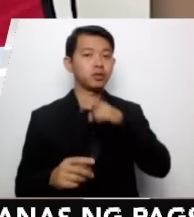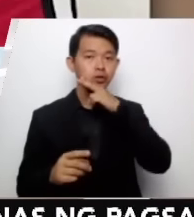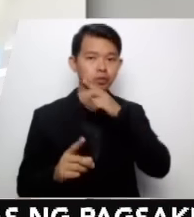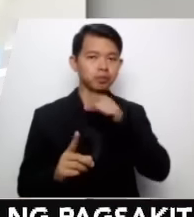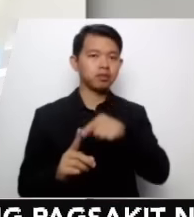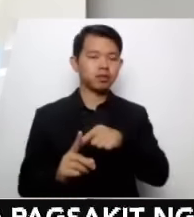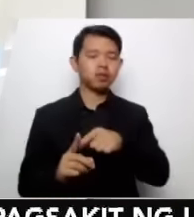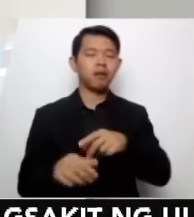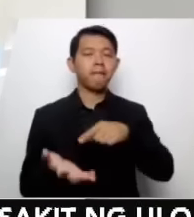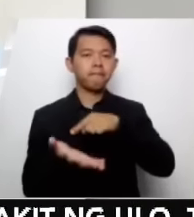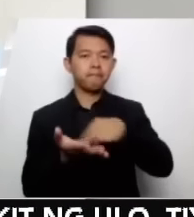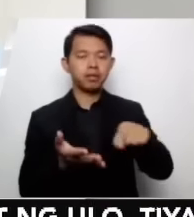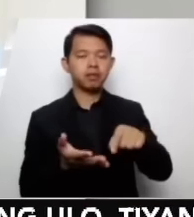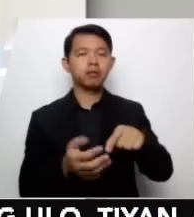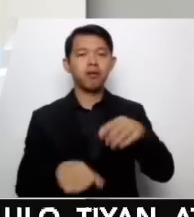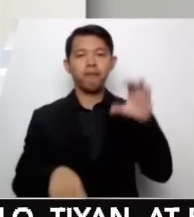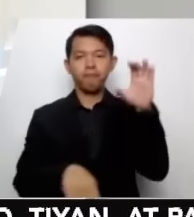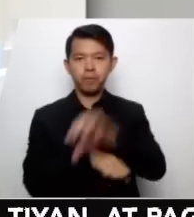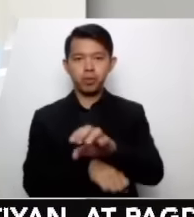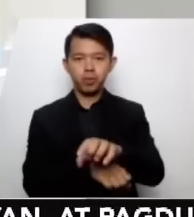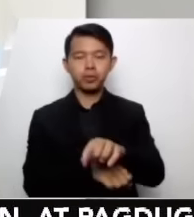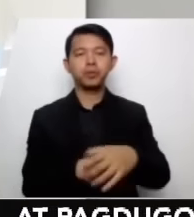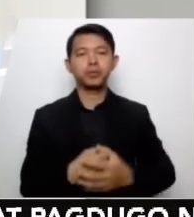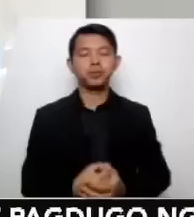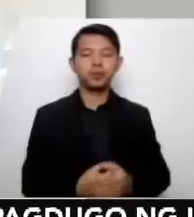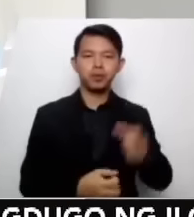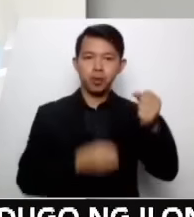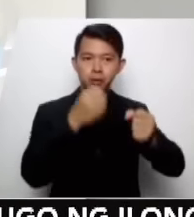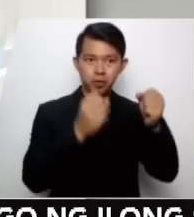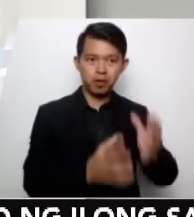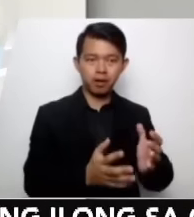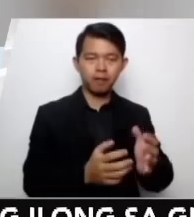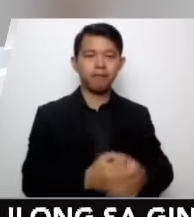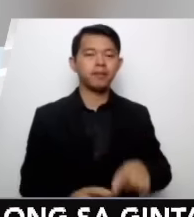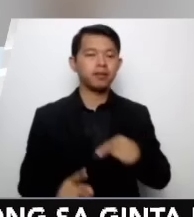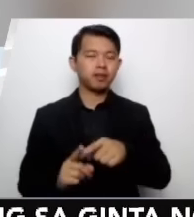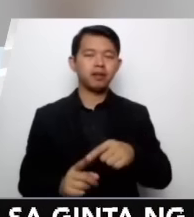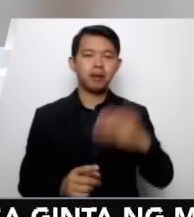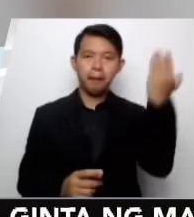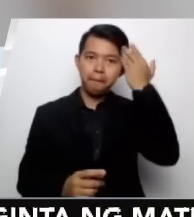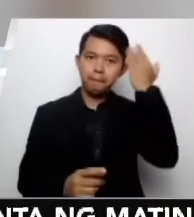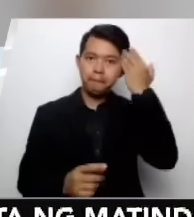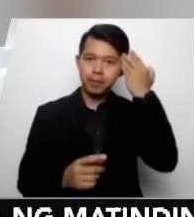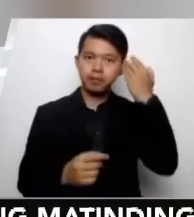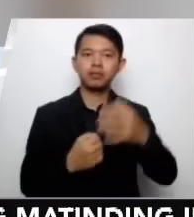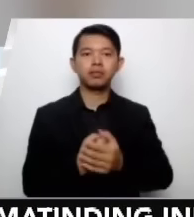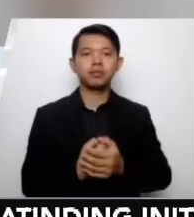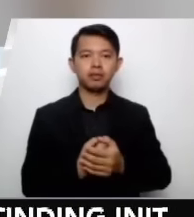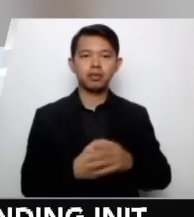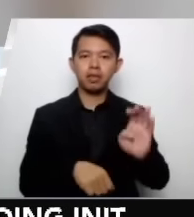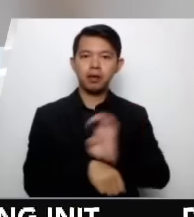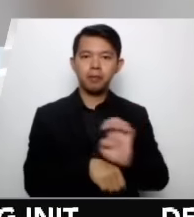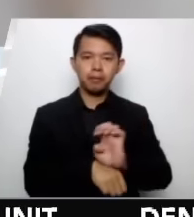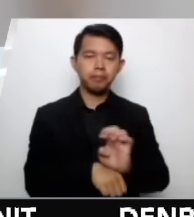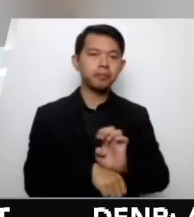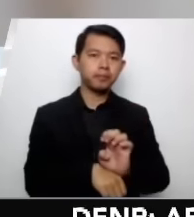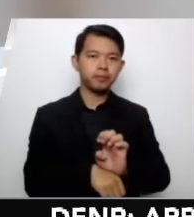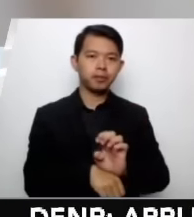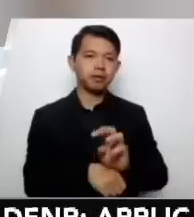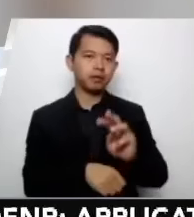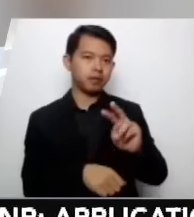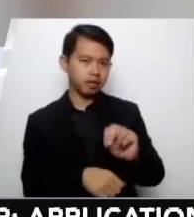Maynila si Tolentino nagpang na taga Manila traffic and parking Bureau naging empleyado naman talaga siya ng mtpb